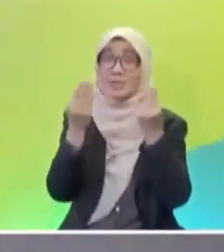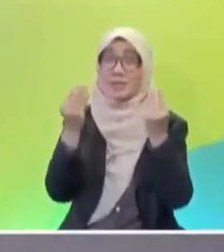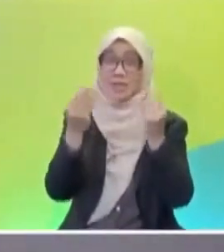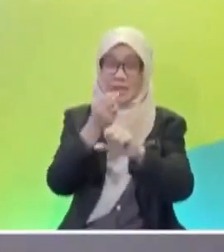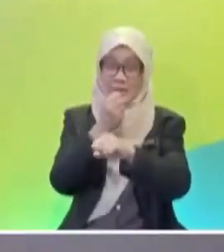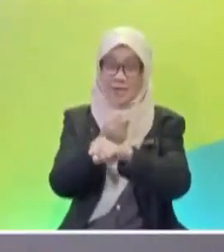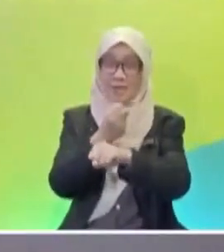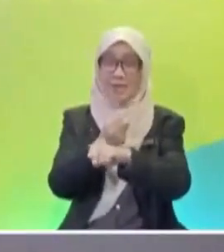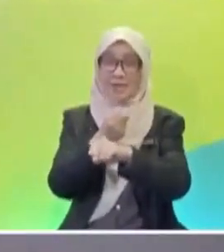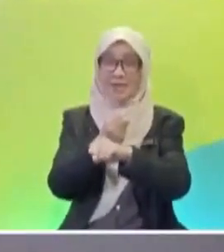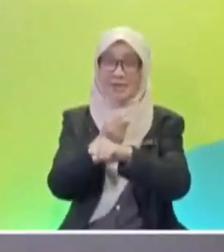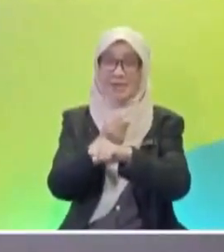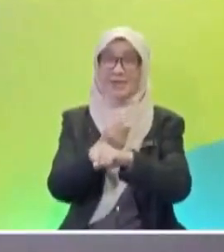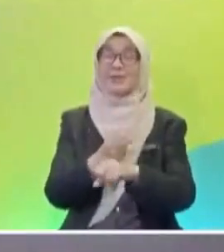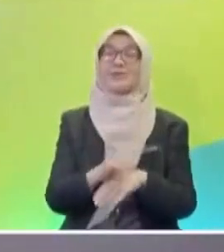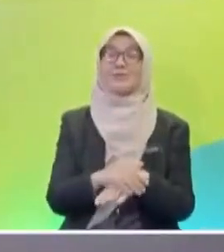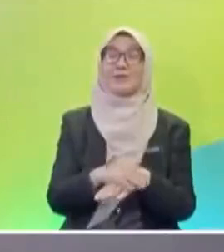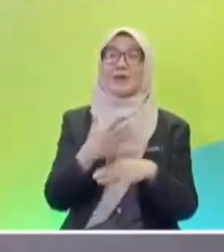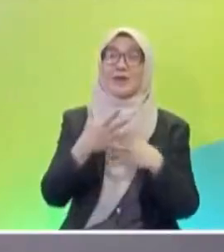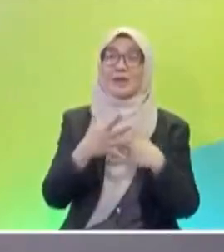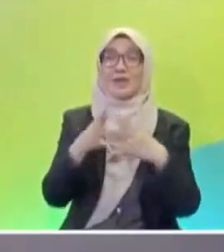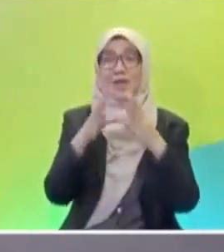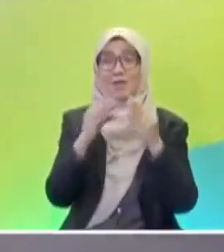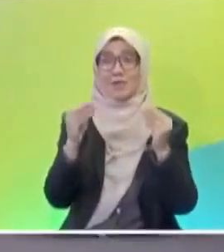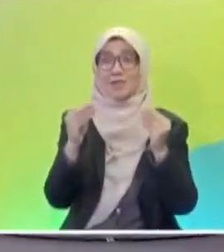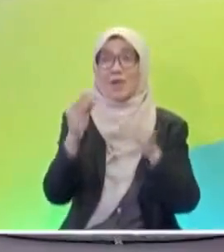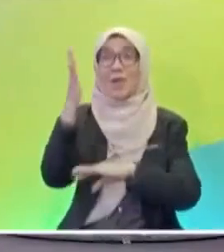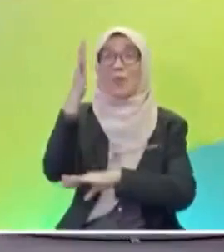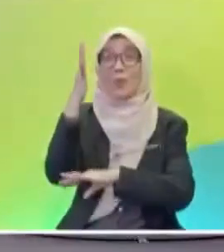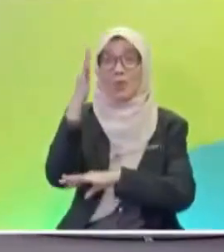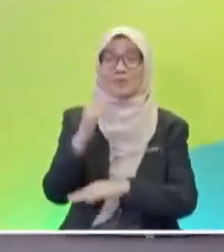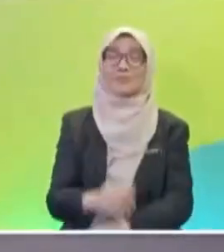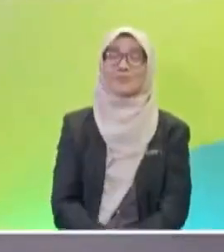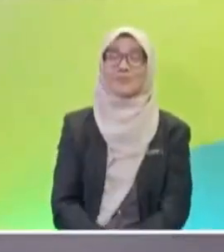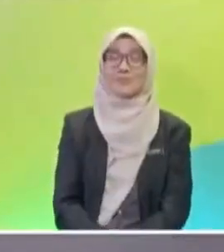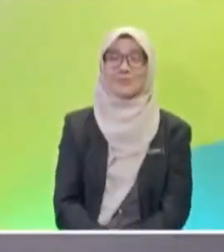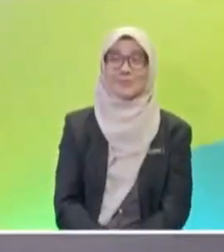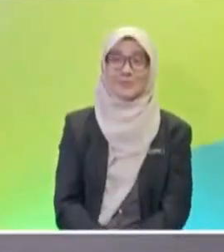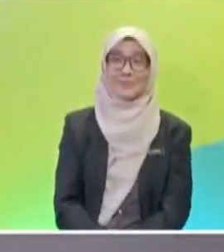kristal impian Hah kemudian kita letak pokok kita di sini